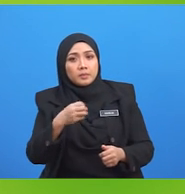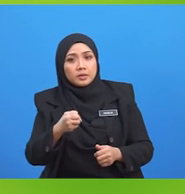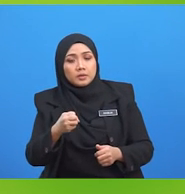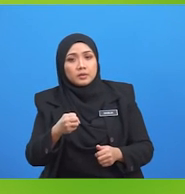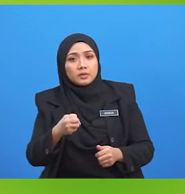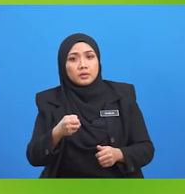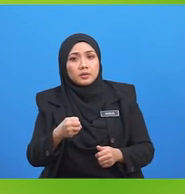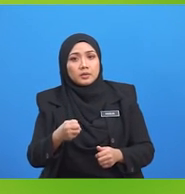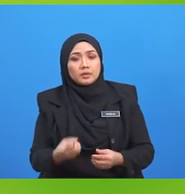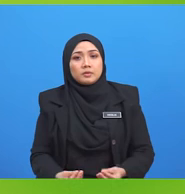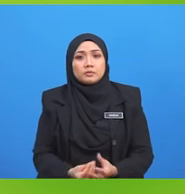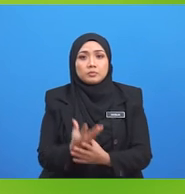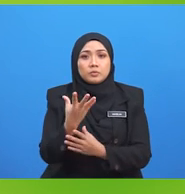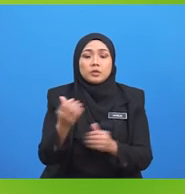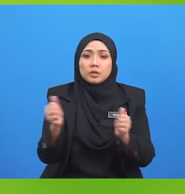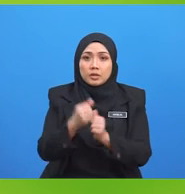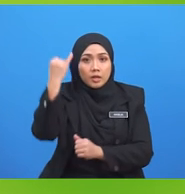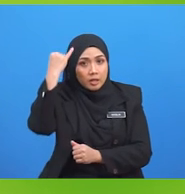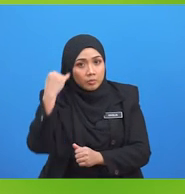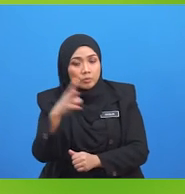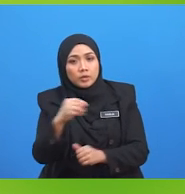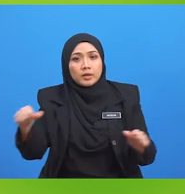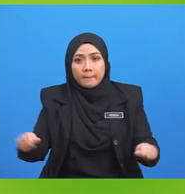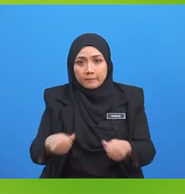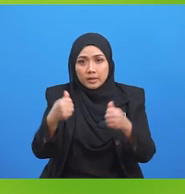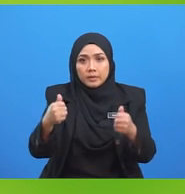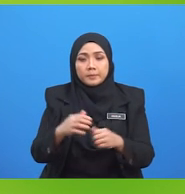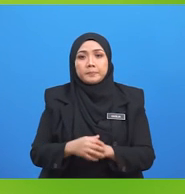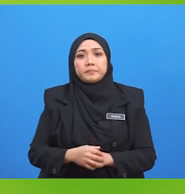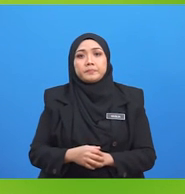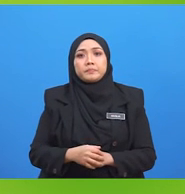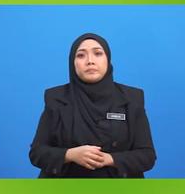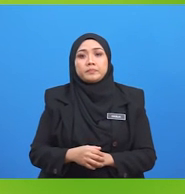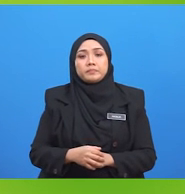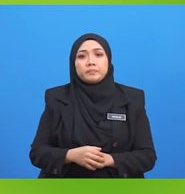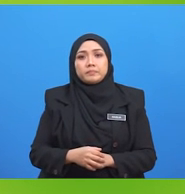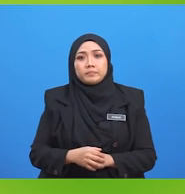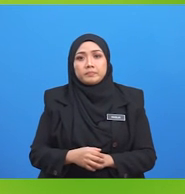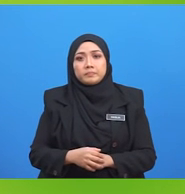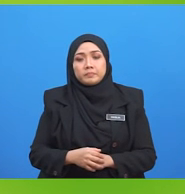disuburi dengan ilmu dan amal. Ila liqa wa ma'assalamah wa